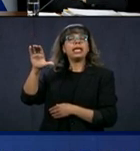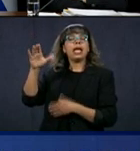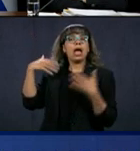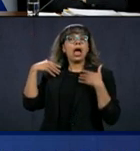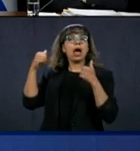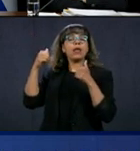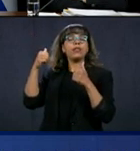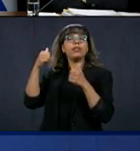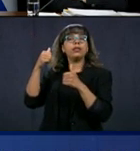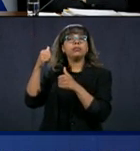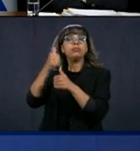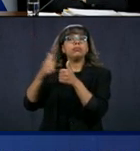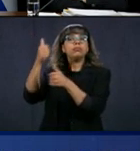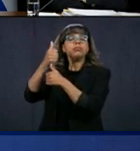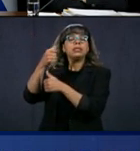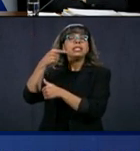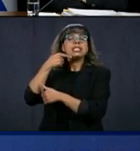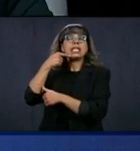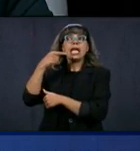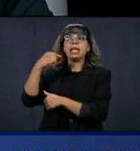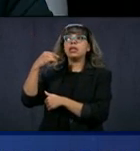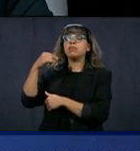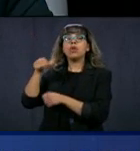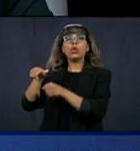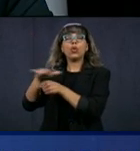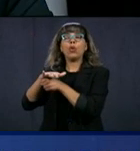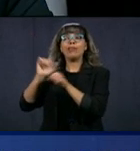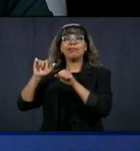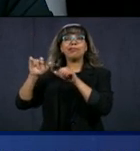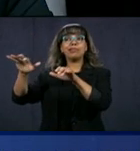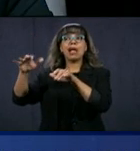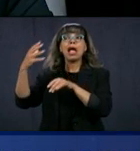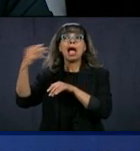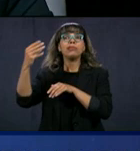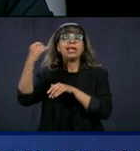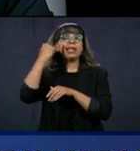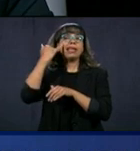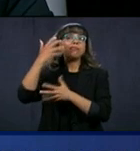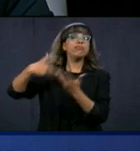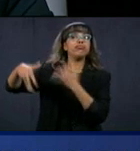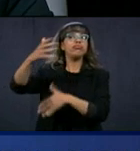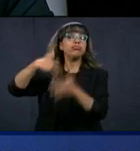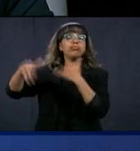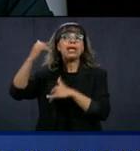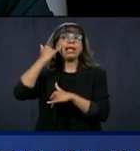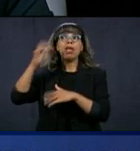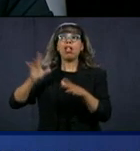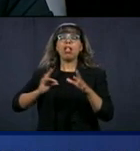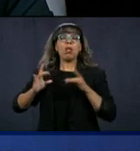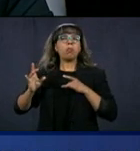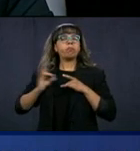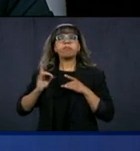d'attraper le virus à l'extérieur, c'est fort peu probable.